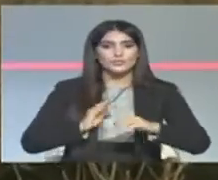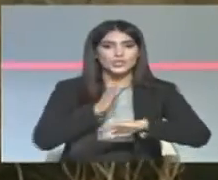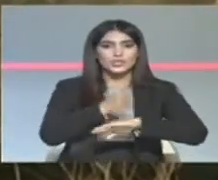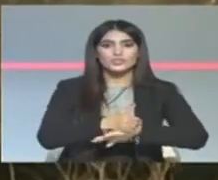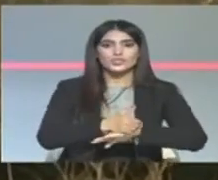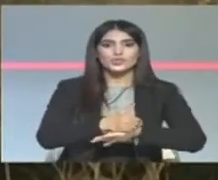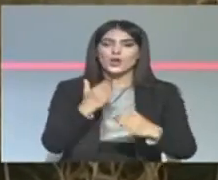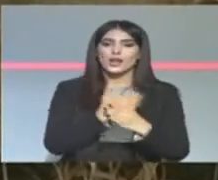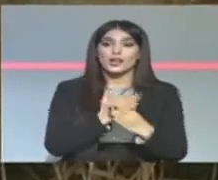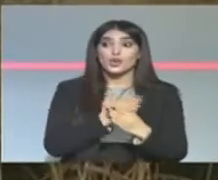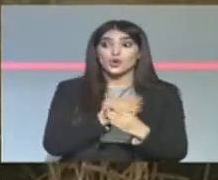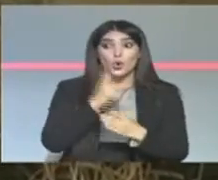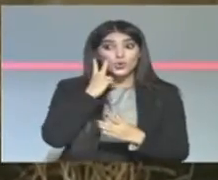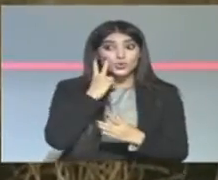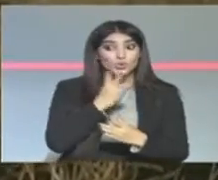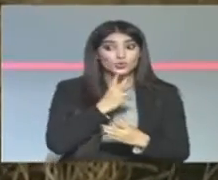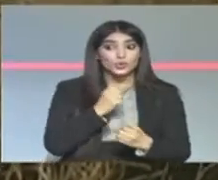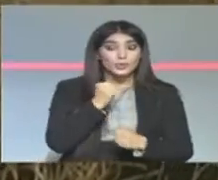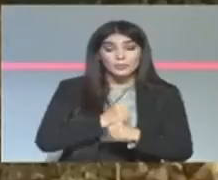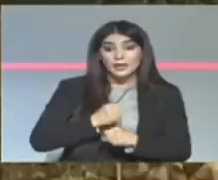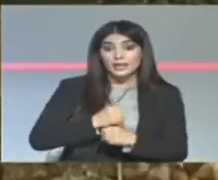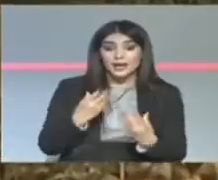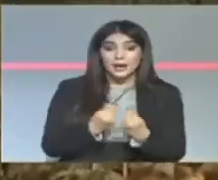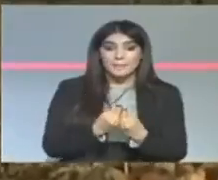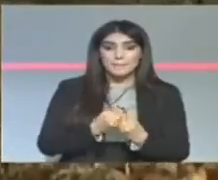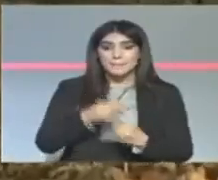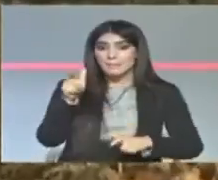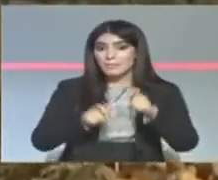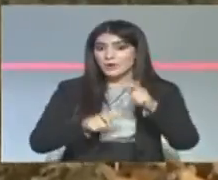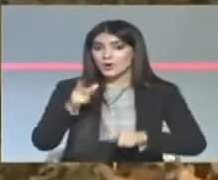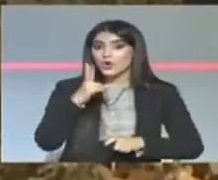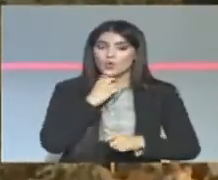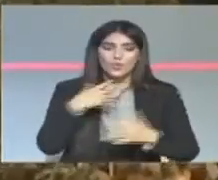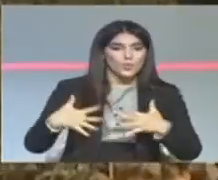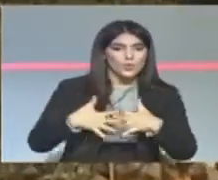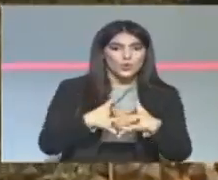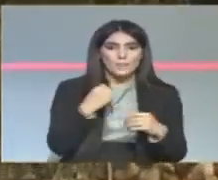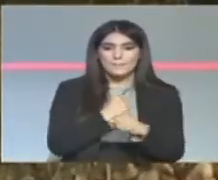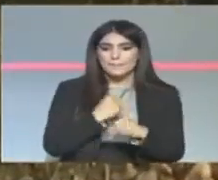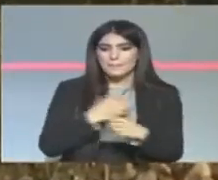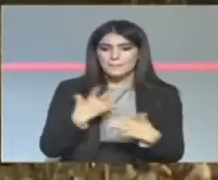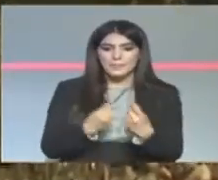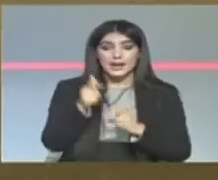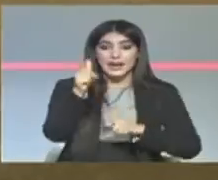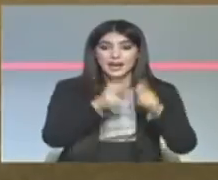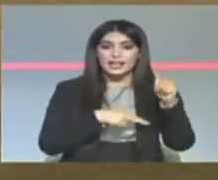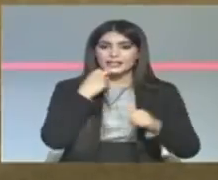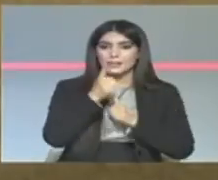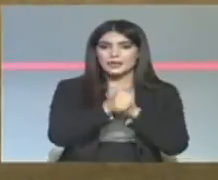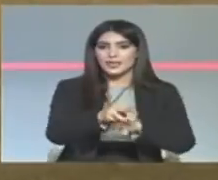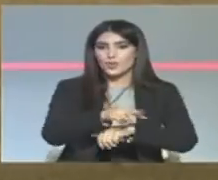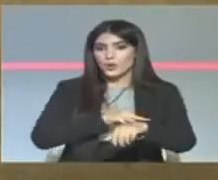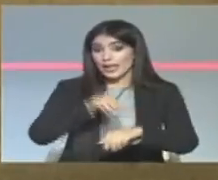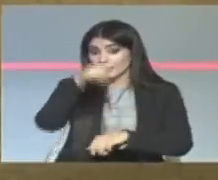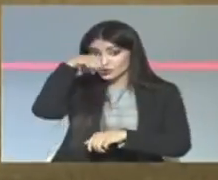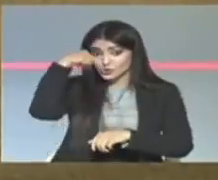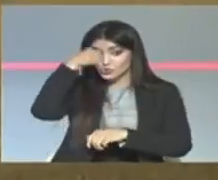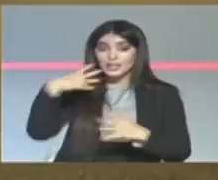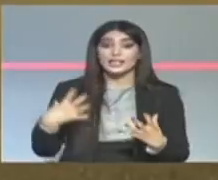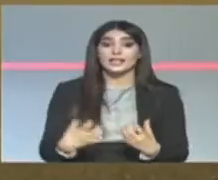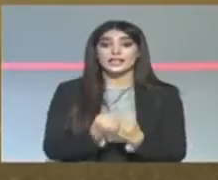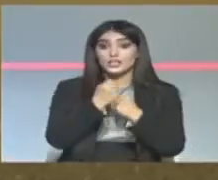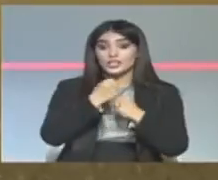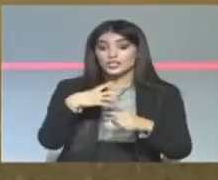فانه في المقابل تطلب مساهمات ماديه وروح تضامنيه كبيره بين اهالي المنطقه الذين نجحوا